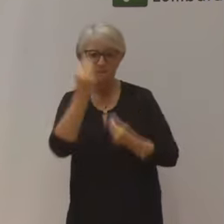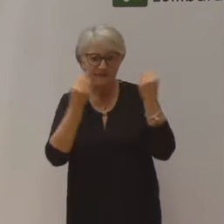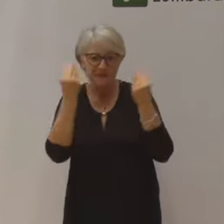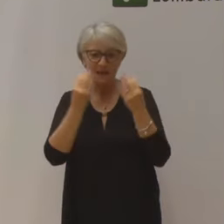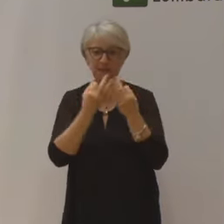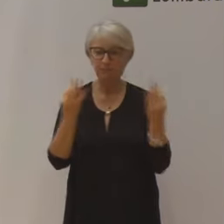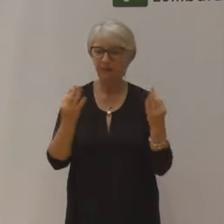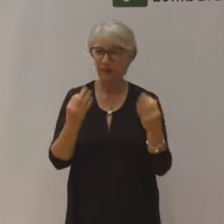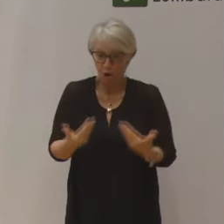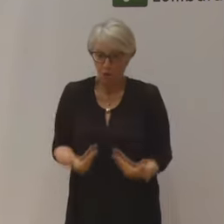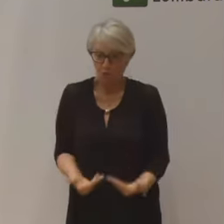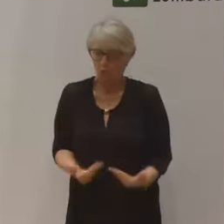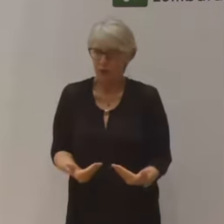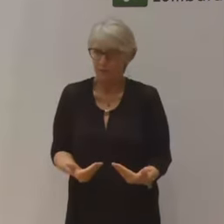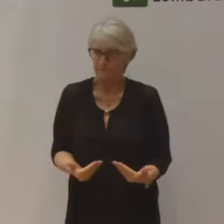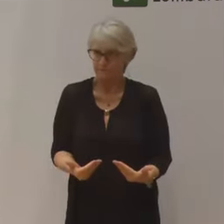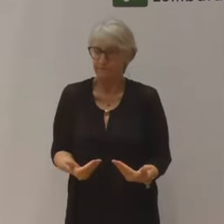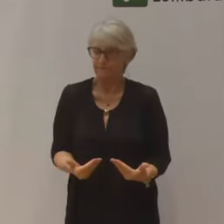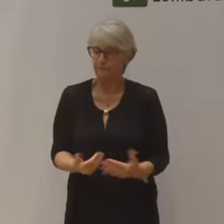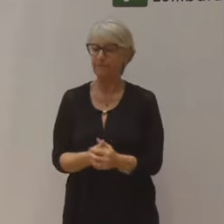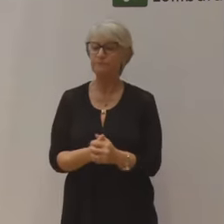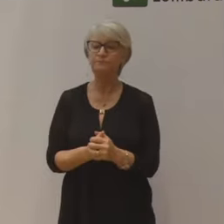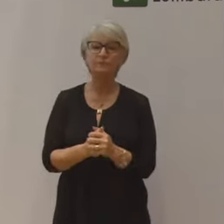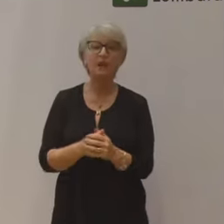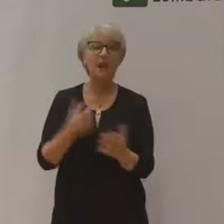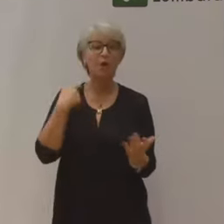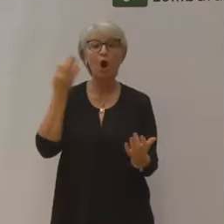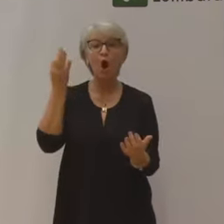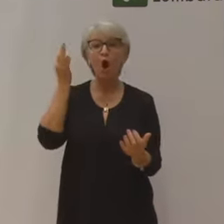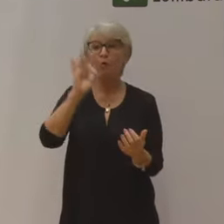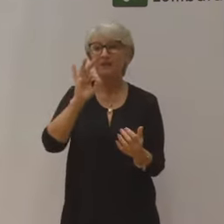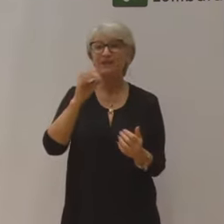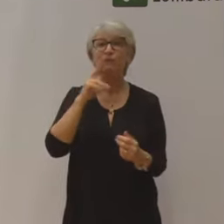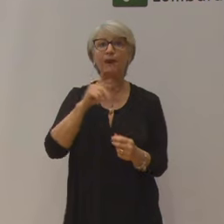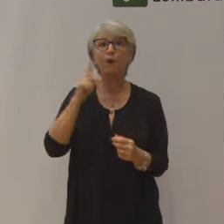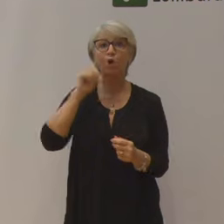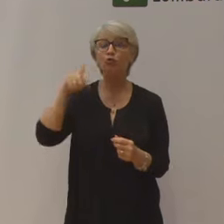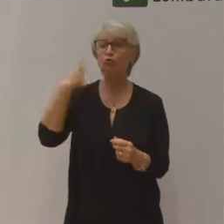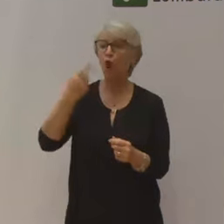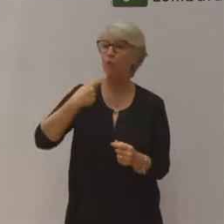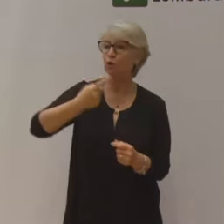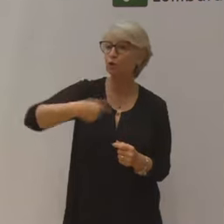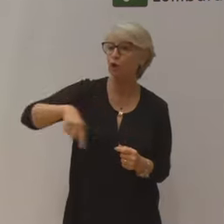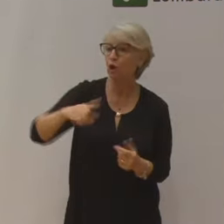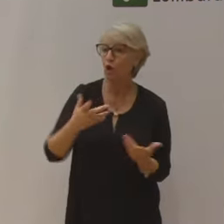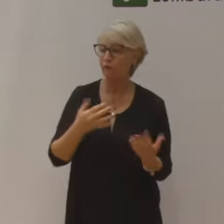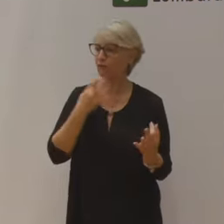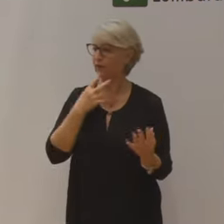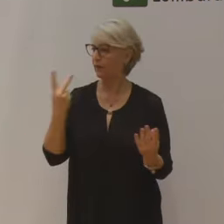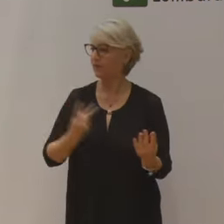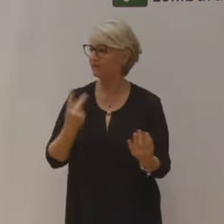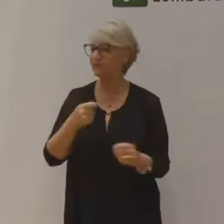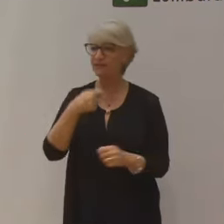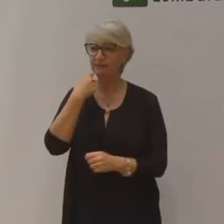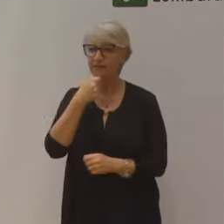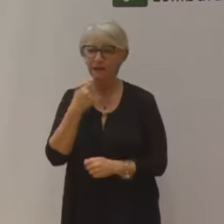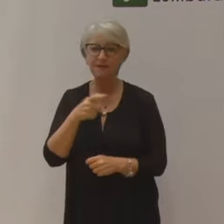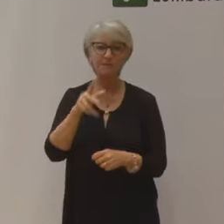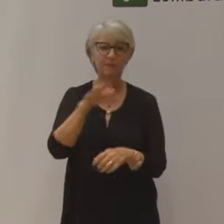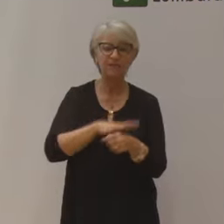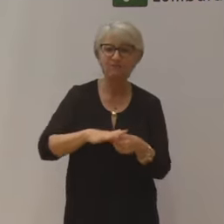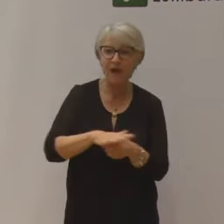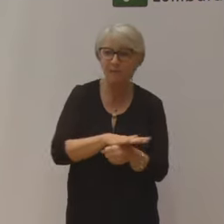nel presente. Per quanto sin qui detto, l'obiettivo principale del dopo di noi rimane quello di capire l'effettivo interesse delle famiglie